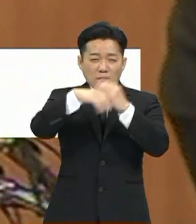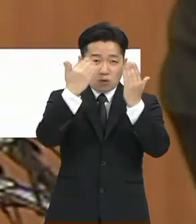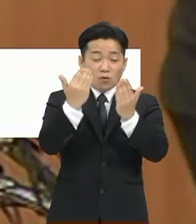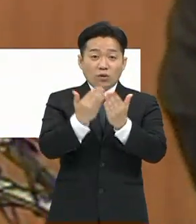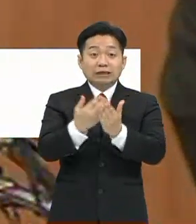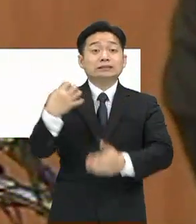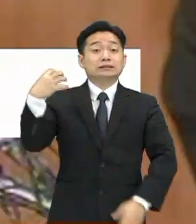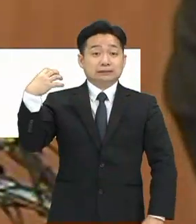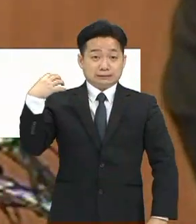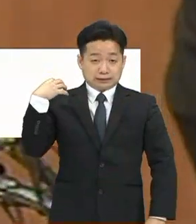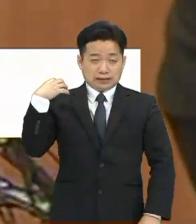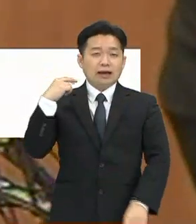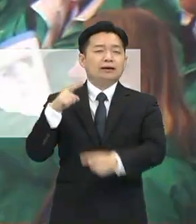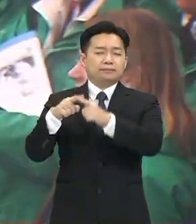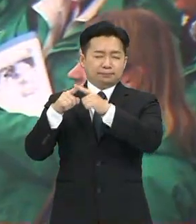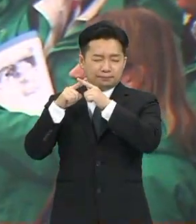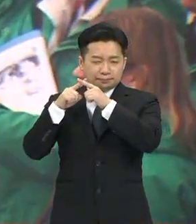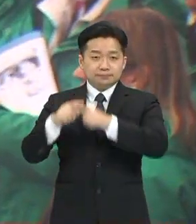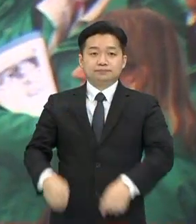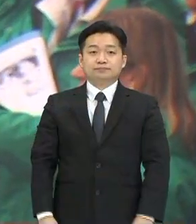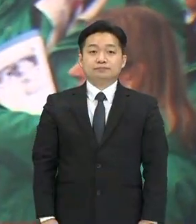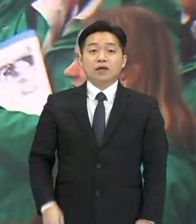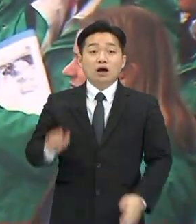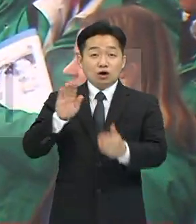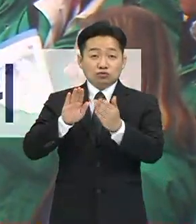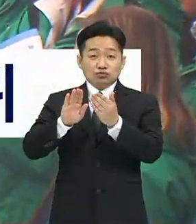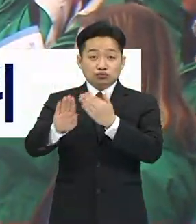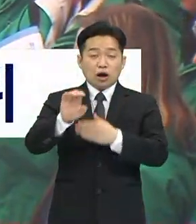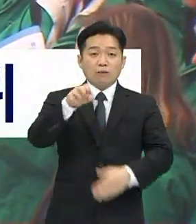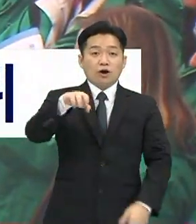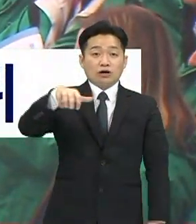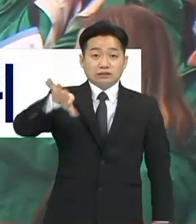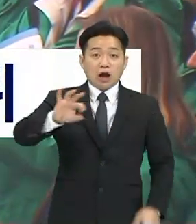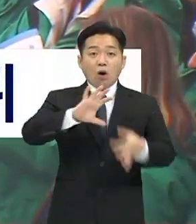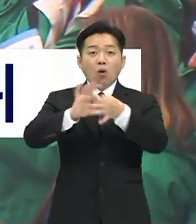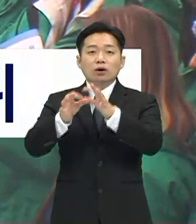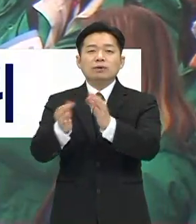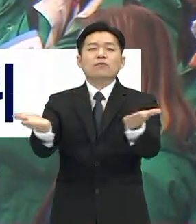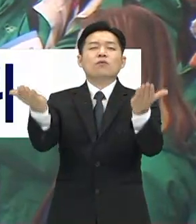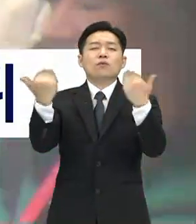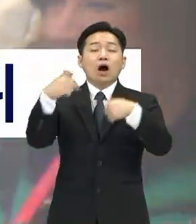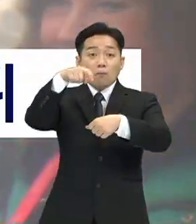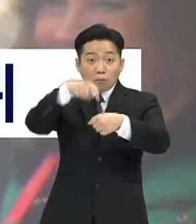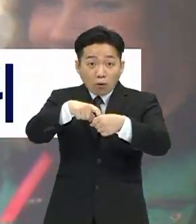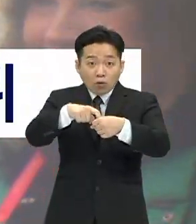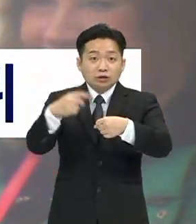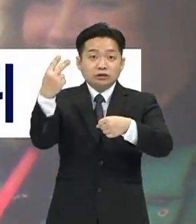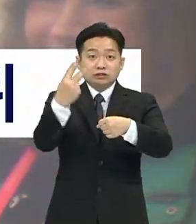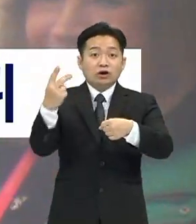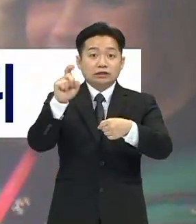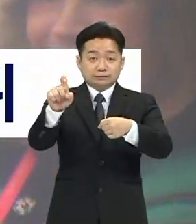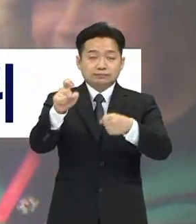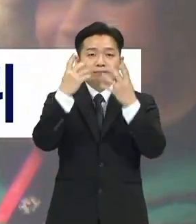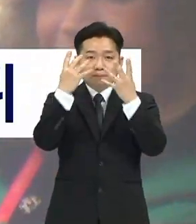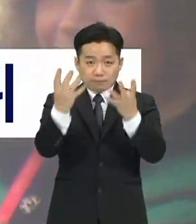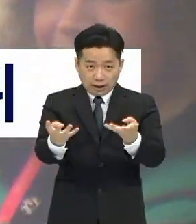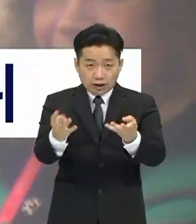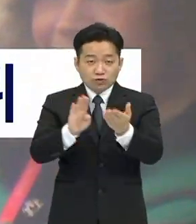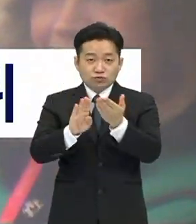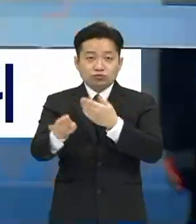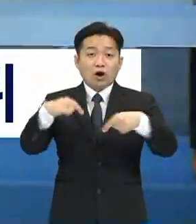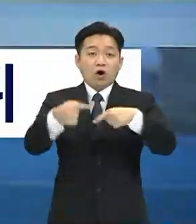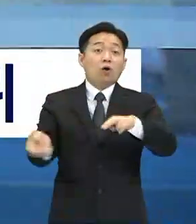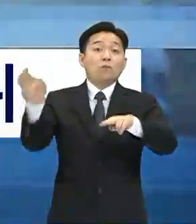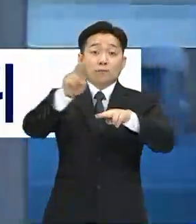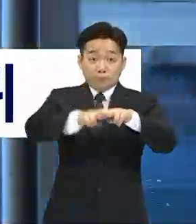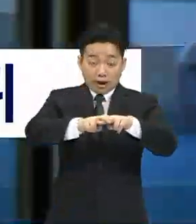다 하겠습니다. 이후 평창올림픽 유치활동을 명분으로 2010년 사면받아 경영 일선에